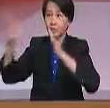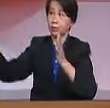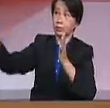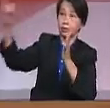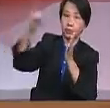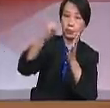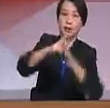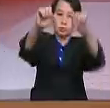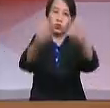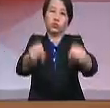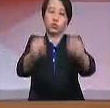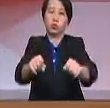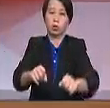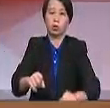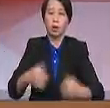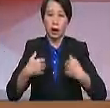belum. Kecuali